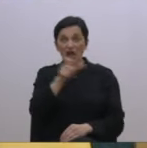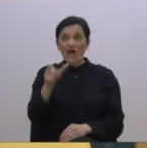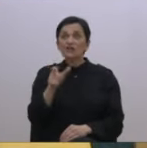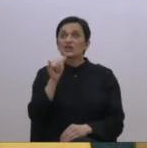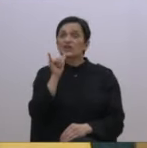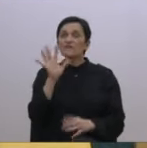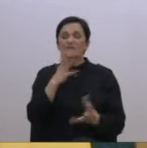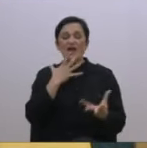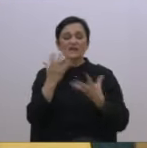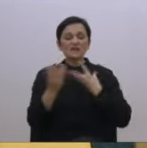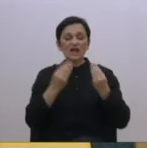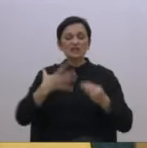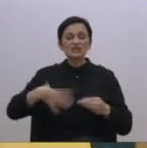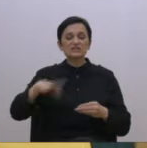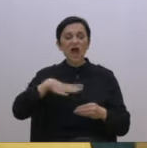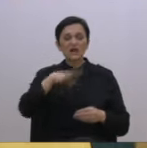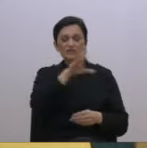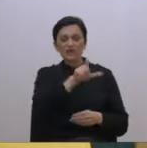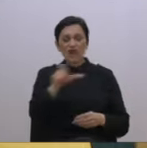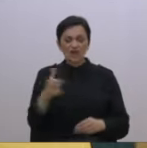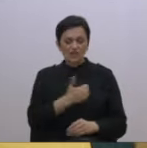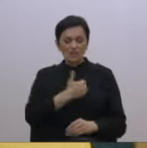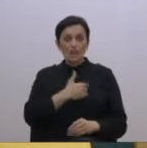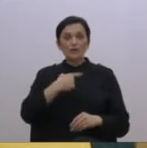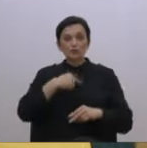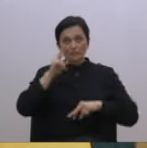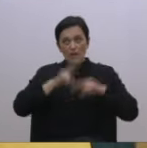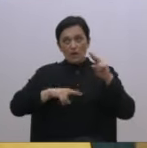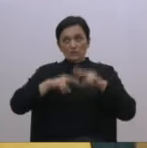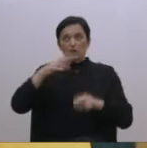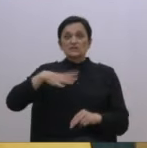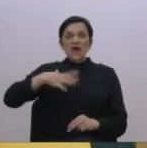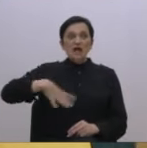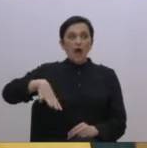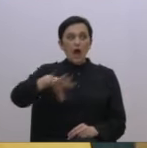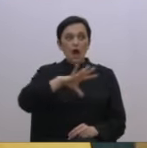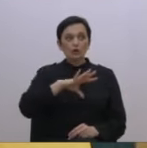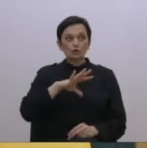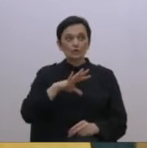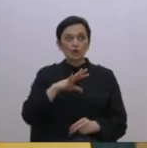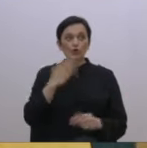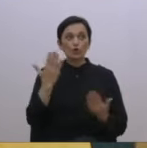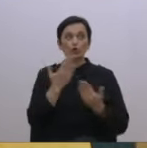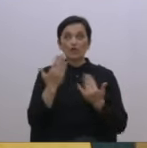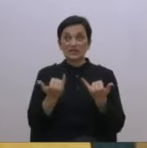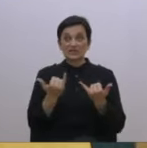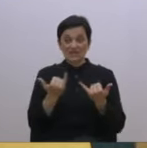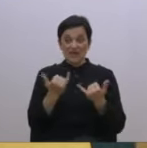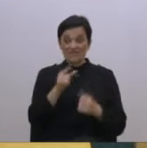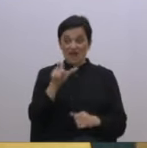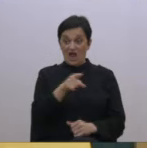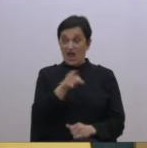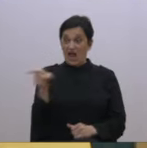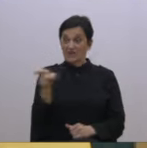ვერ გააყალბებენ საქართველოს ქართველი ხალხის ნებას. ჩვენ ავაშენებთ საქართველოს, სადაც დღევანდელი აი ამ